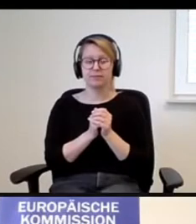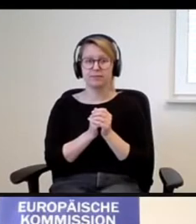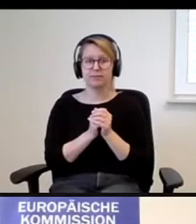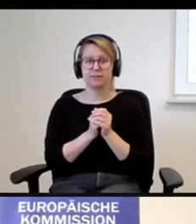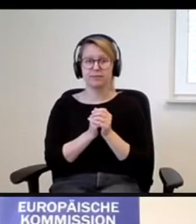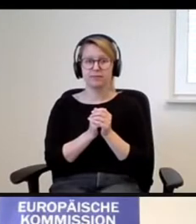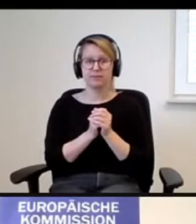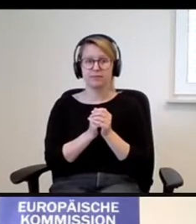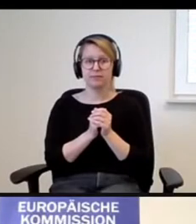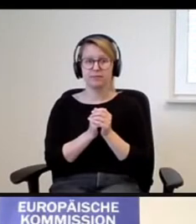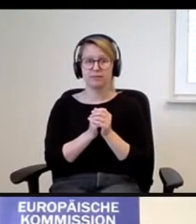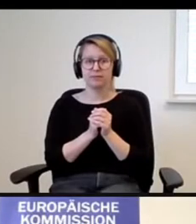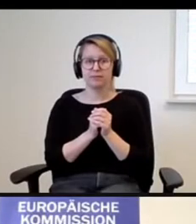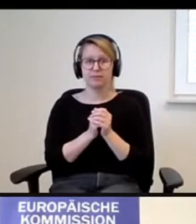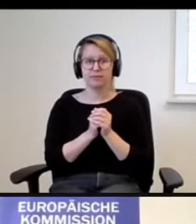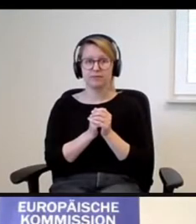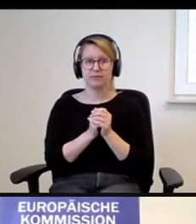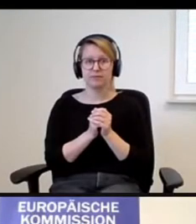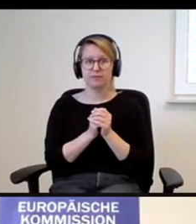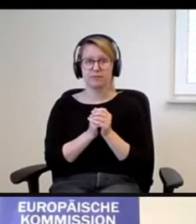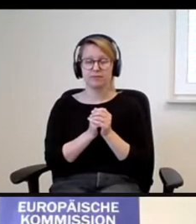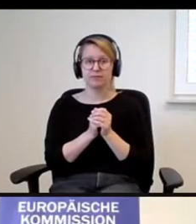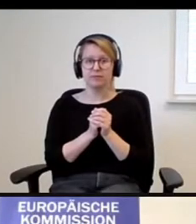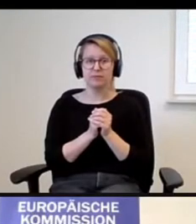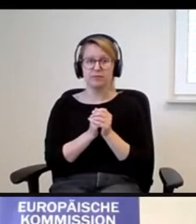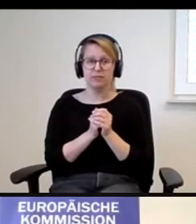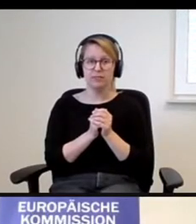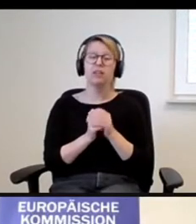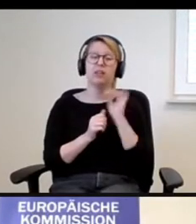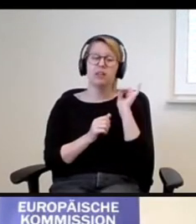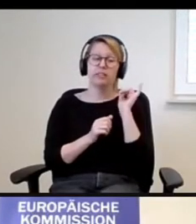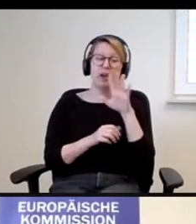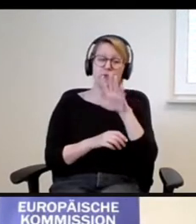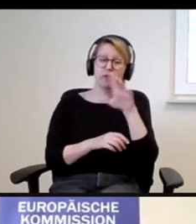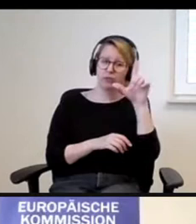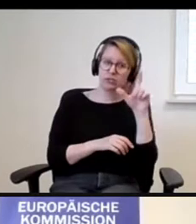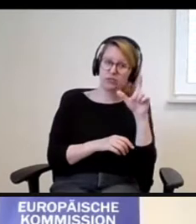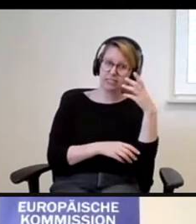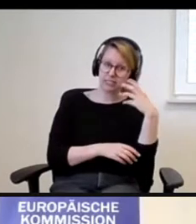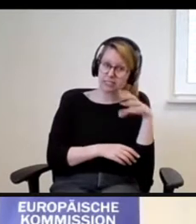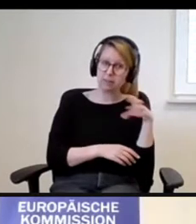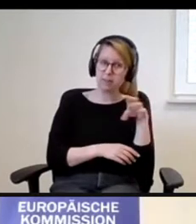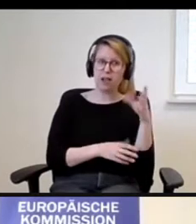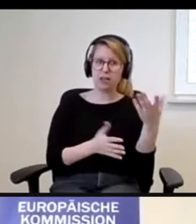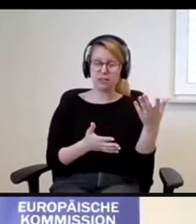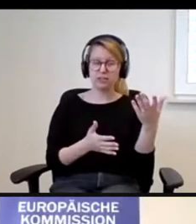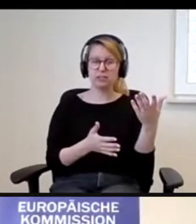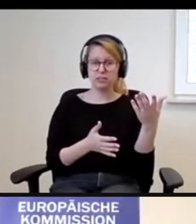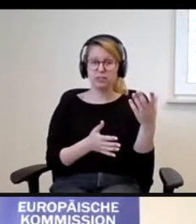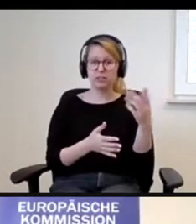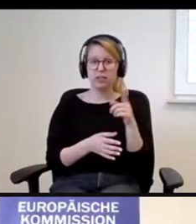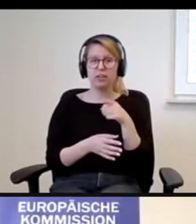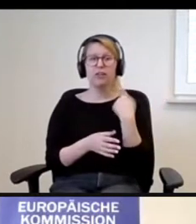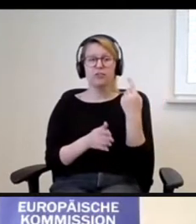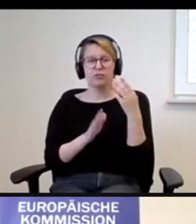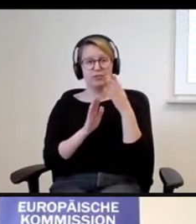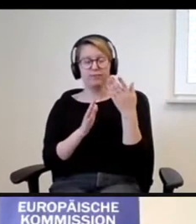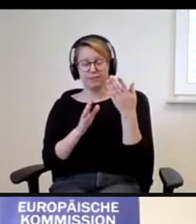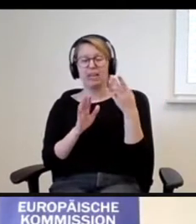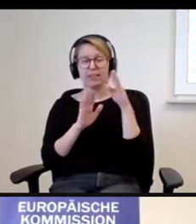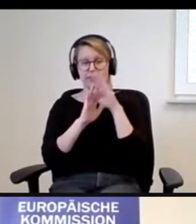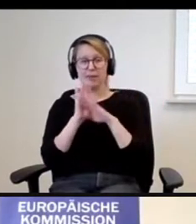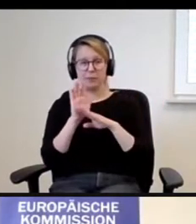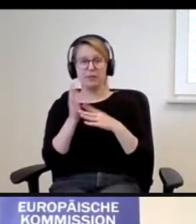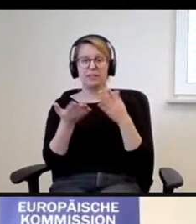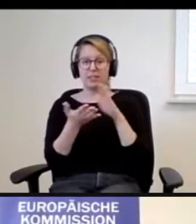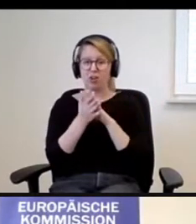Oui, en fait, le 26 mai, on vous donnera rendez-vous pour parler comment on peut protéger nos enfants dans le monde en